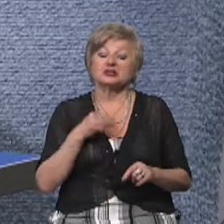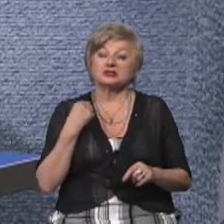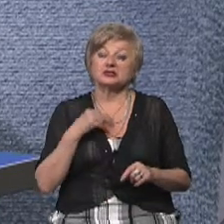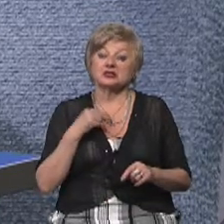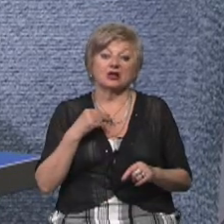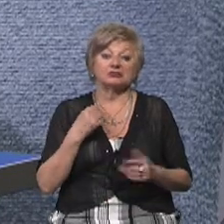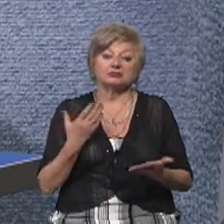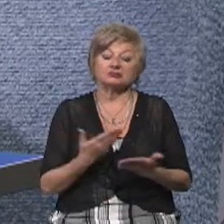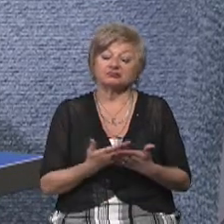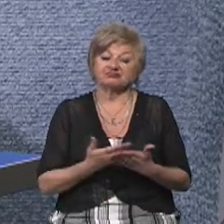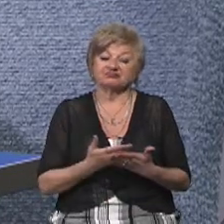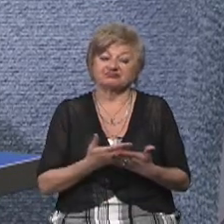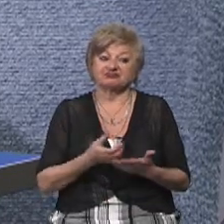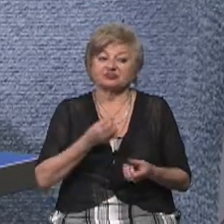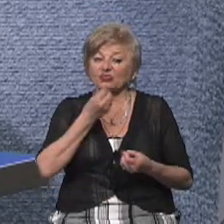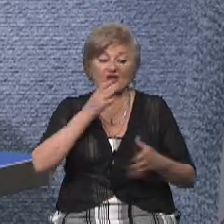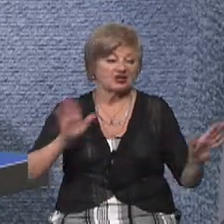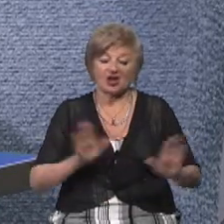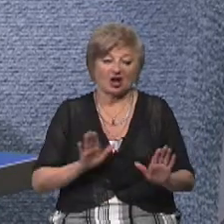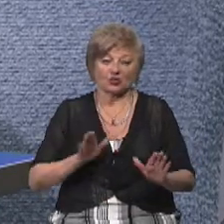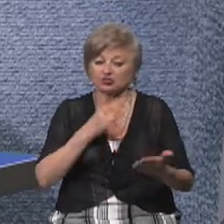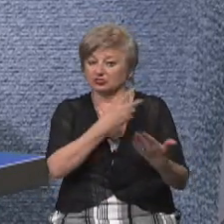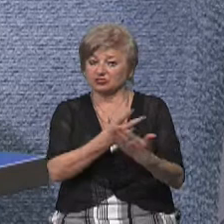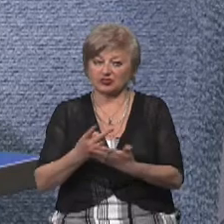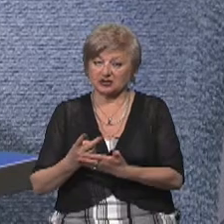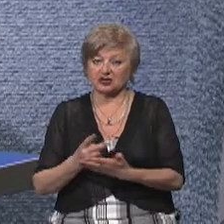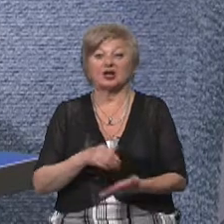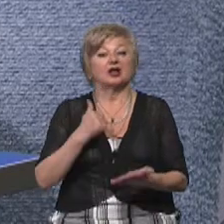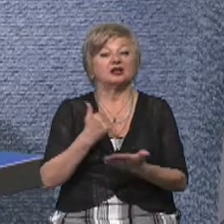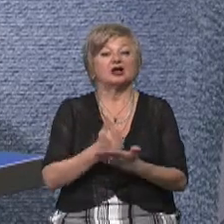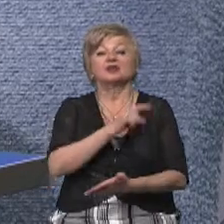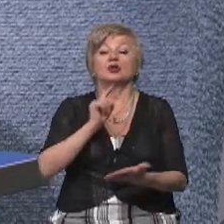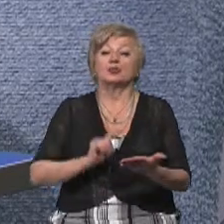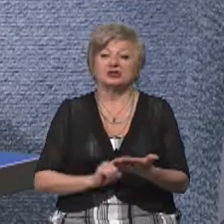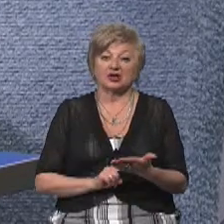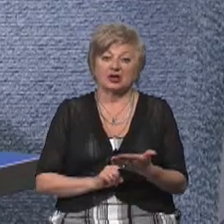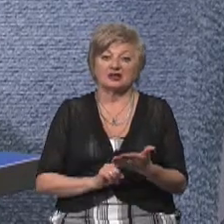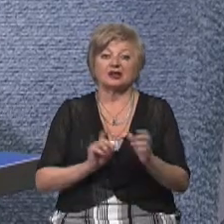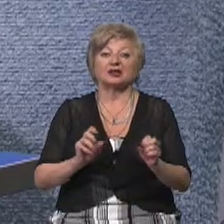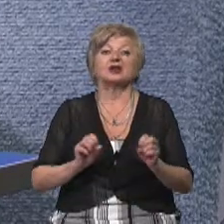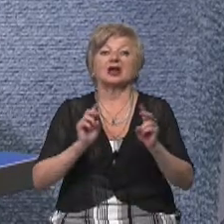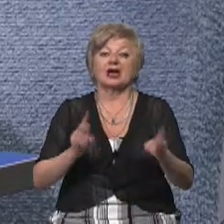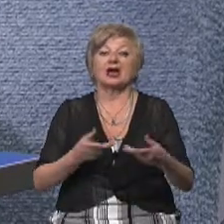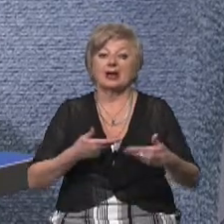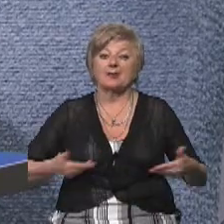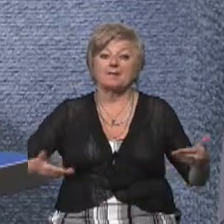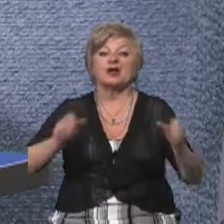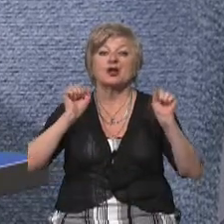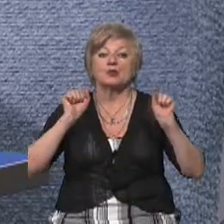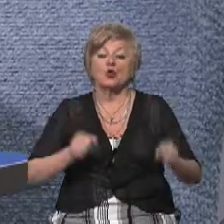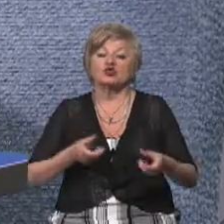кажучи, непривабливу картину і достатньо складне питання. А як ми